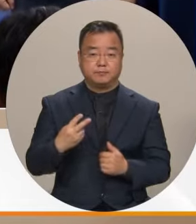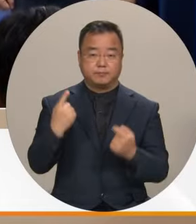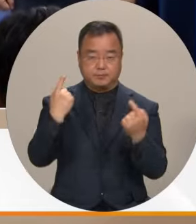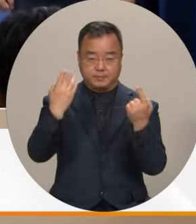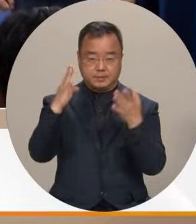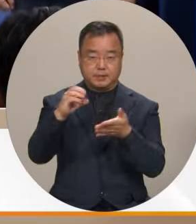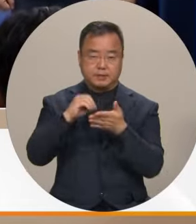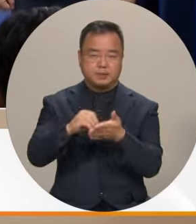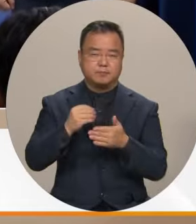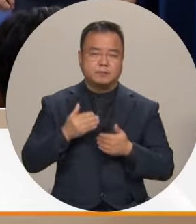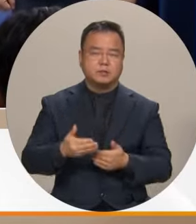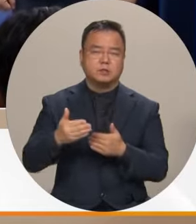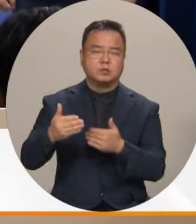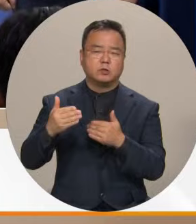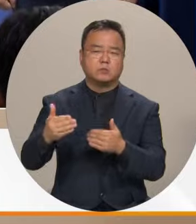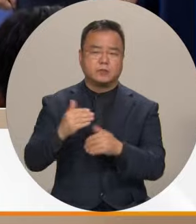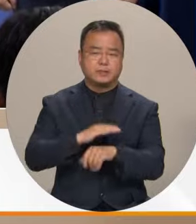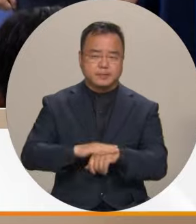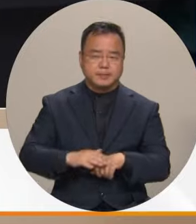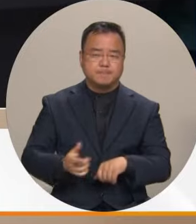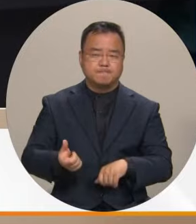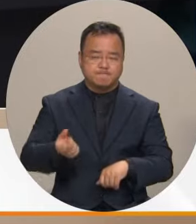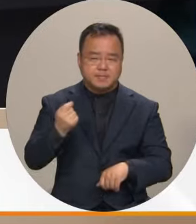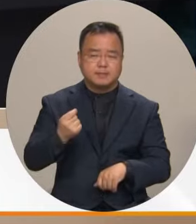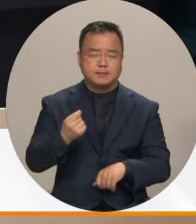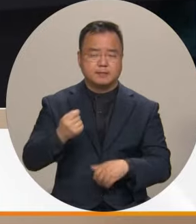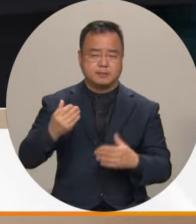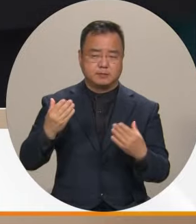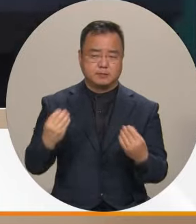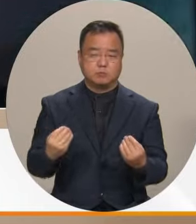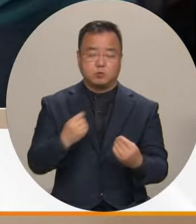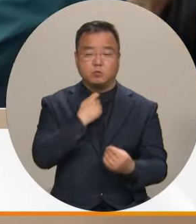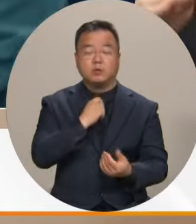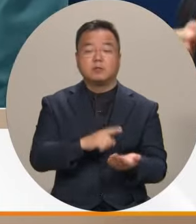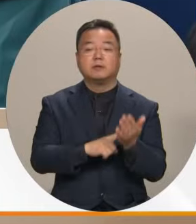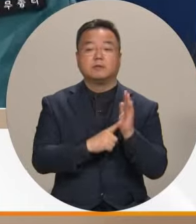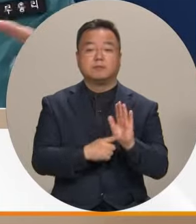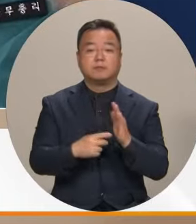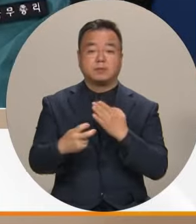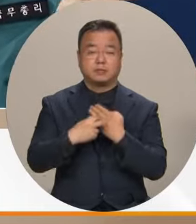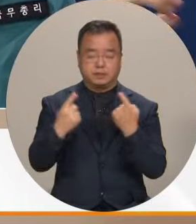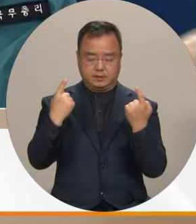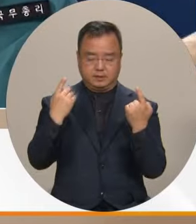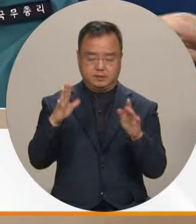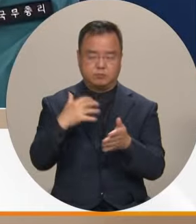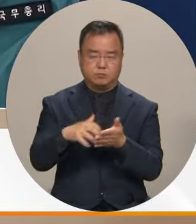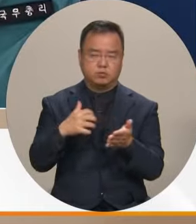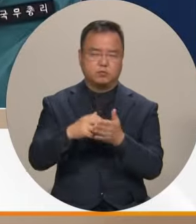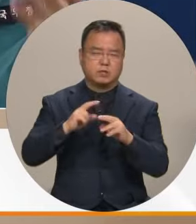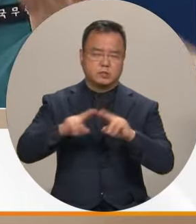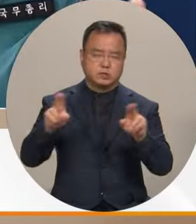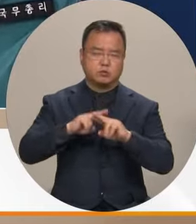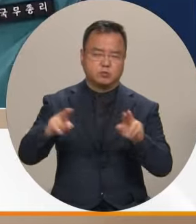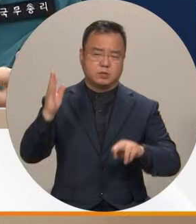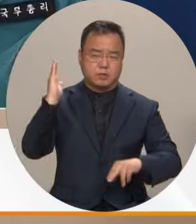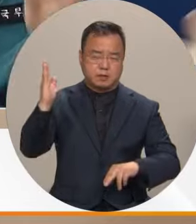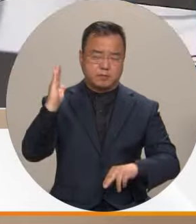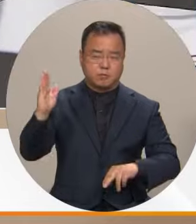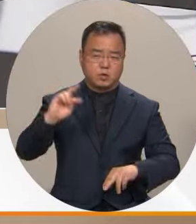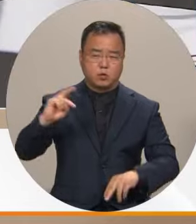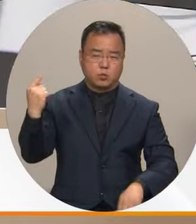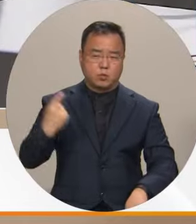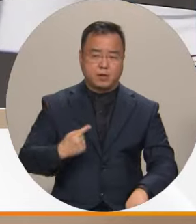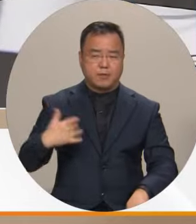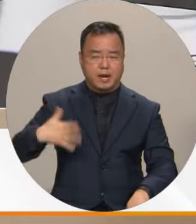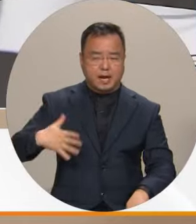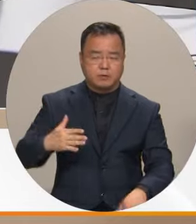중요하죠 이거를 조속히 마무리하겠다고 강조했습니다 어 의대 증원 백지화를 주장하면서 돌아오지 않고 있는